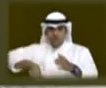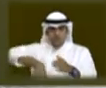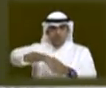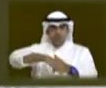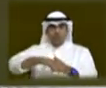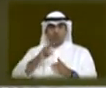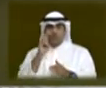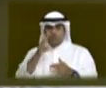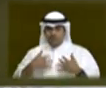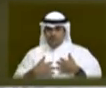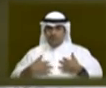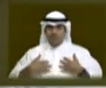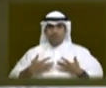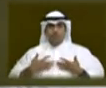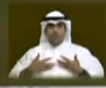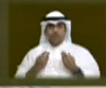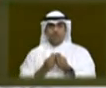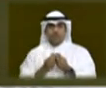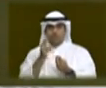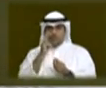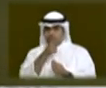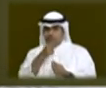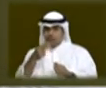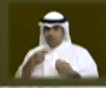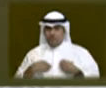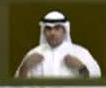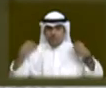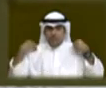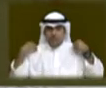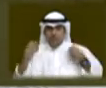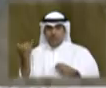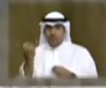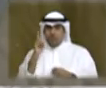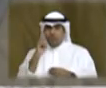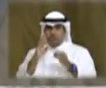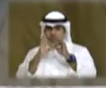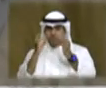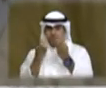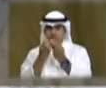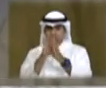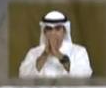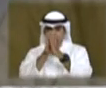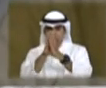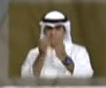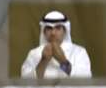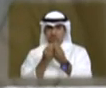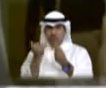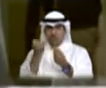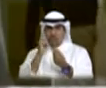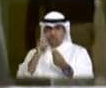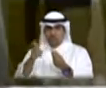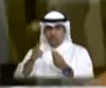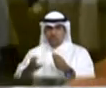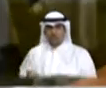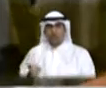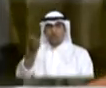للشباب لممارسة هواياتهم في أجواء صحية تساهم في خدمة المجتمع ودعم طاقات الشباب.